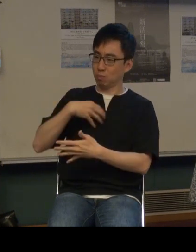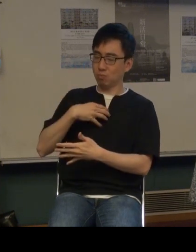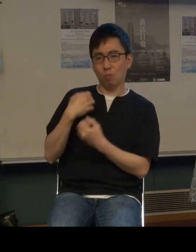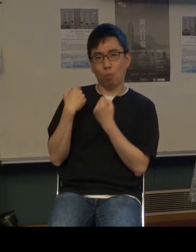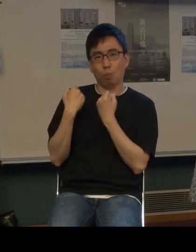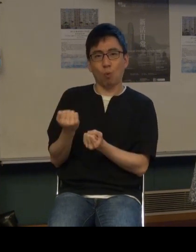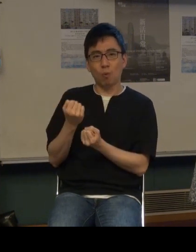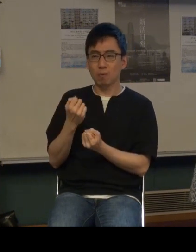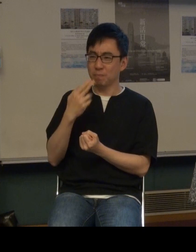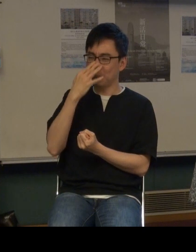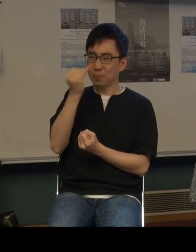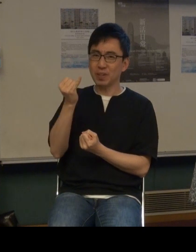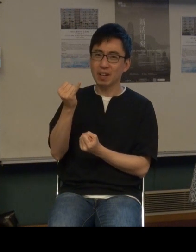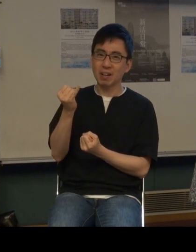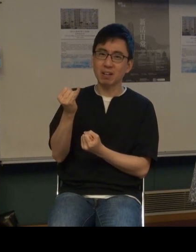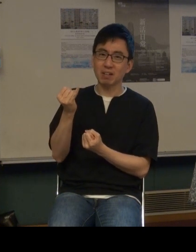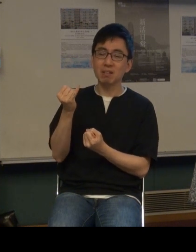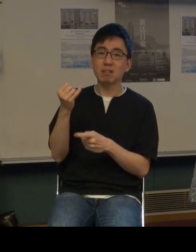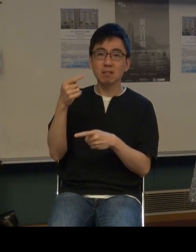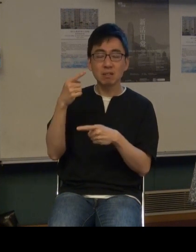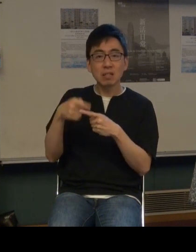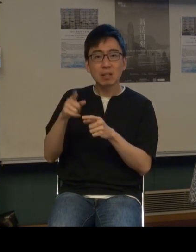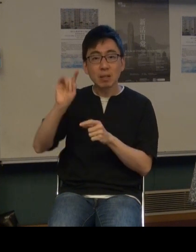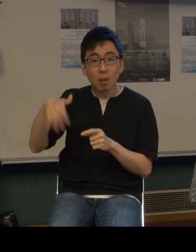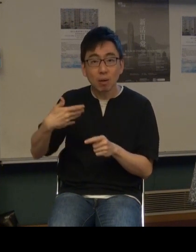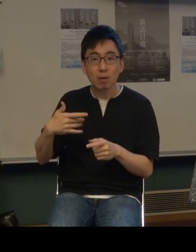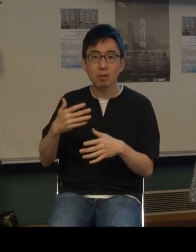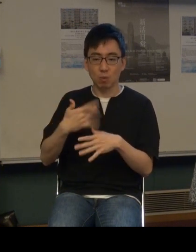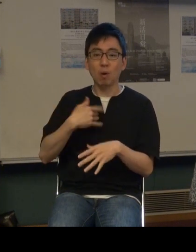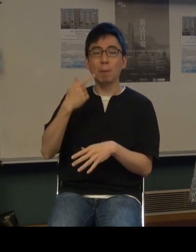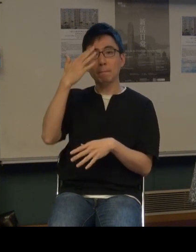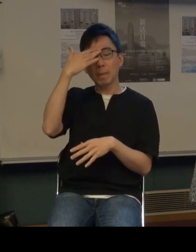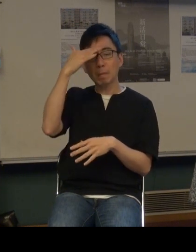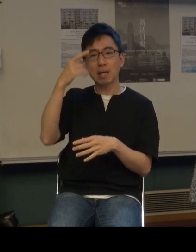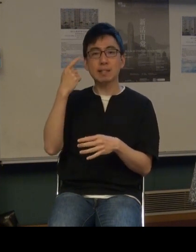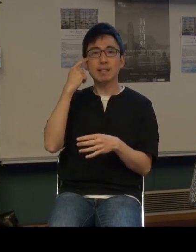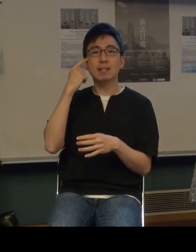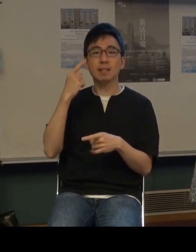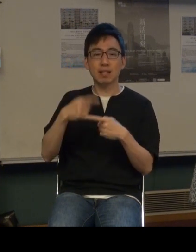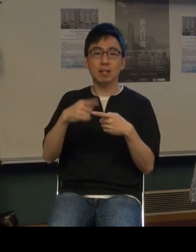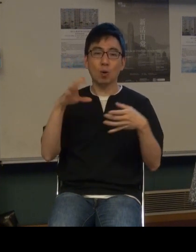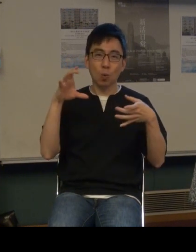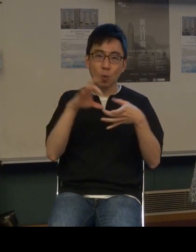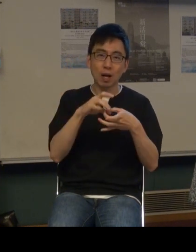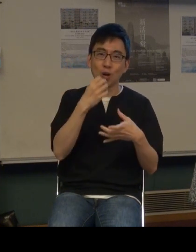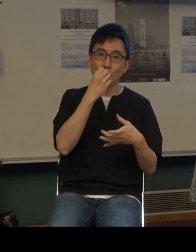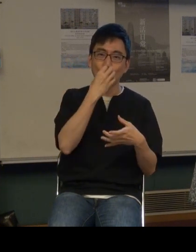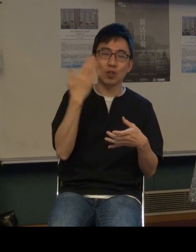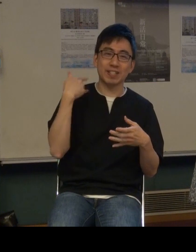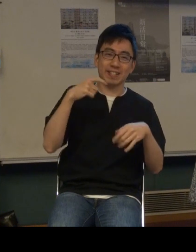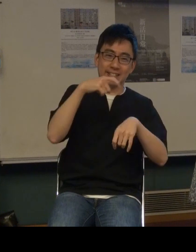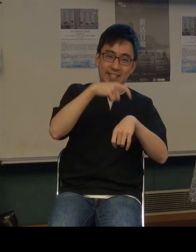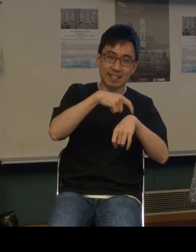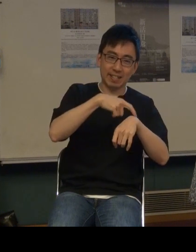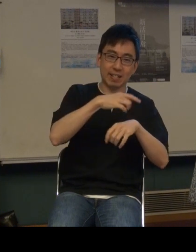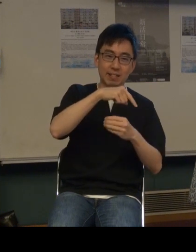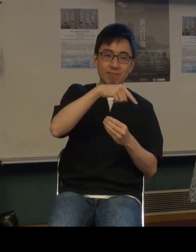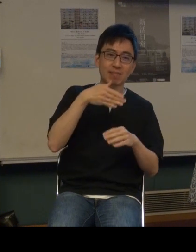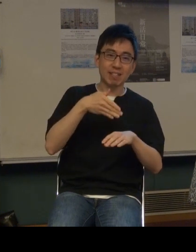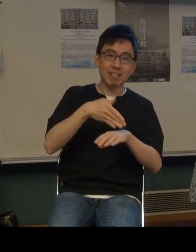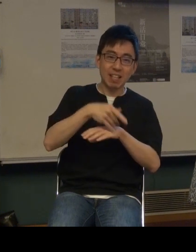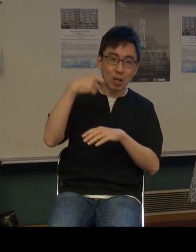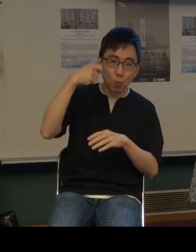啊，不靚啊，或者這些什麼的時候，其實我們要清楚其實它是跟香港當時的社會環境是一個很